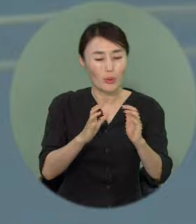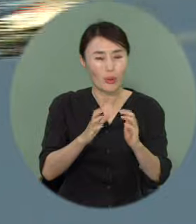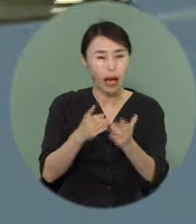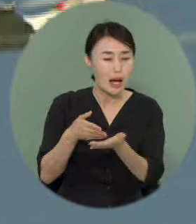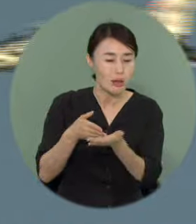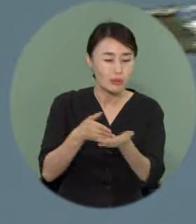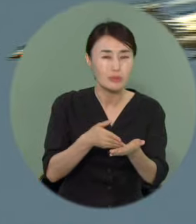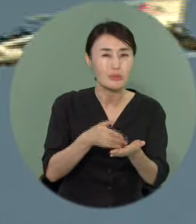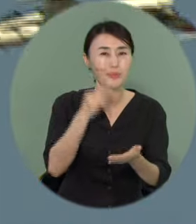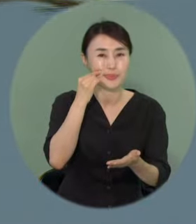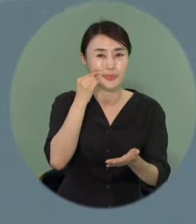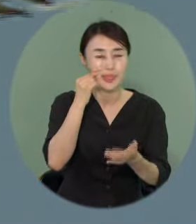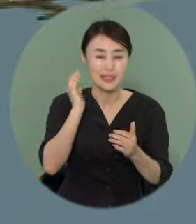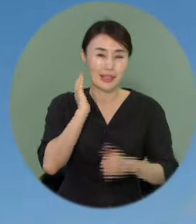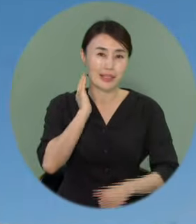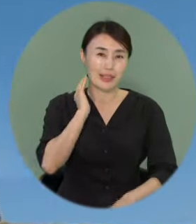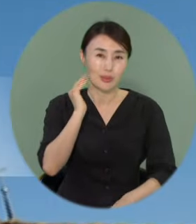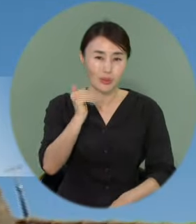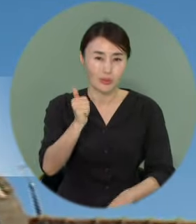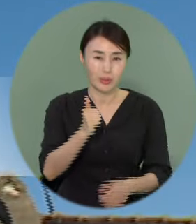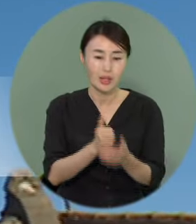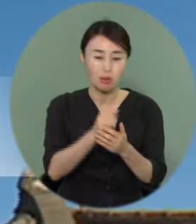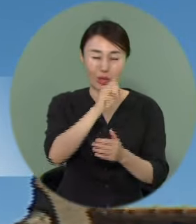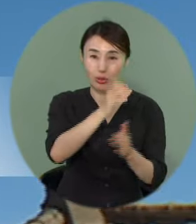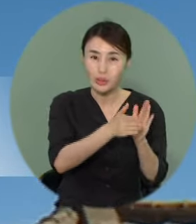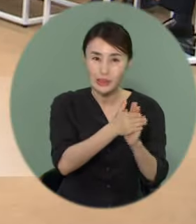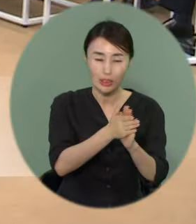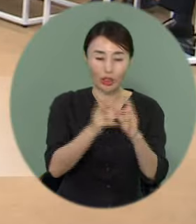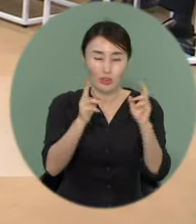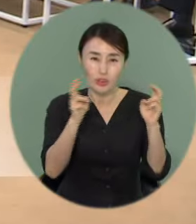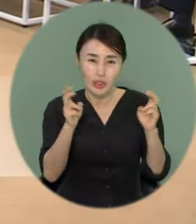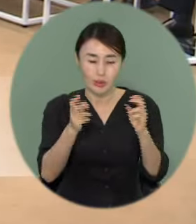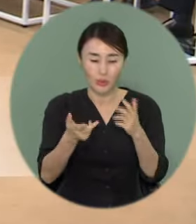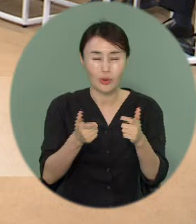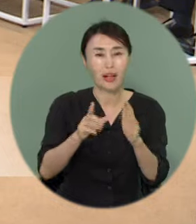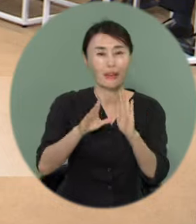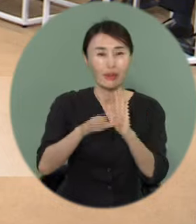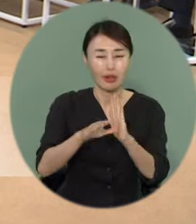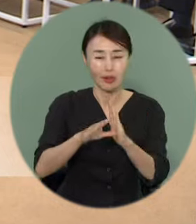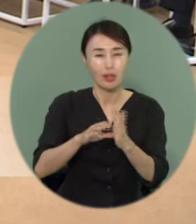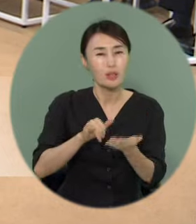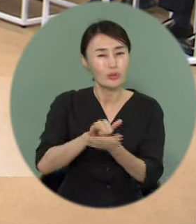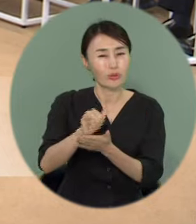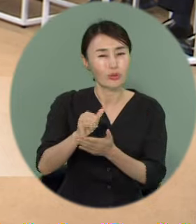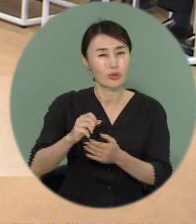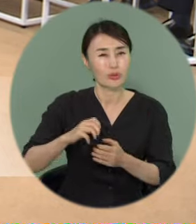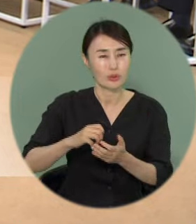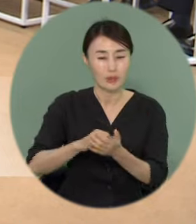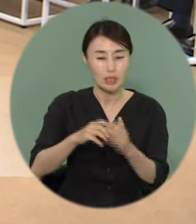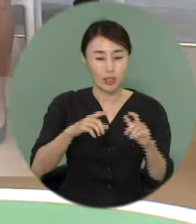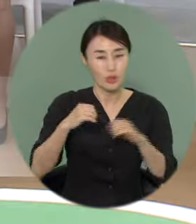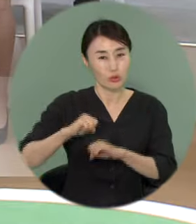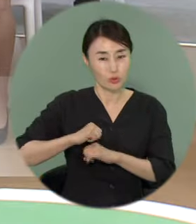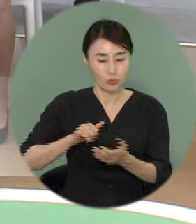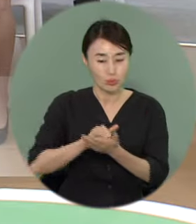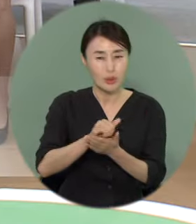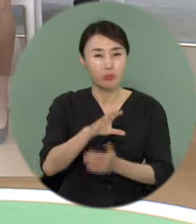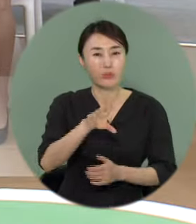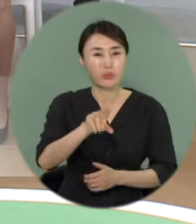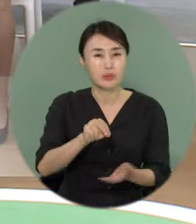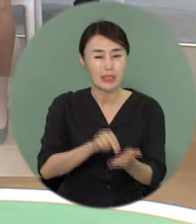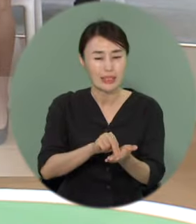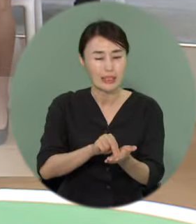못했습니다. 대통령실이 광주시와 의제를 조율하는 과정에서 군공항 문제는 다루지 않기로 했기 때문입니다.